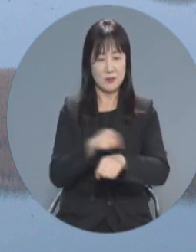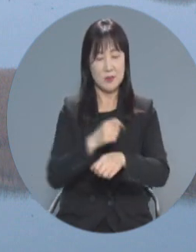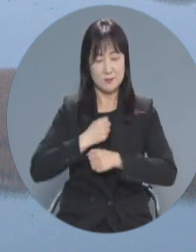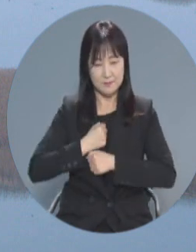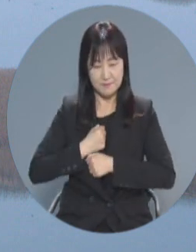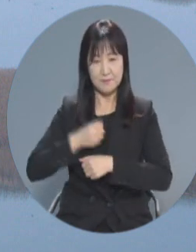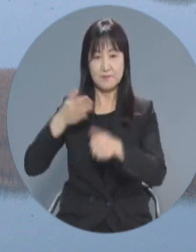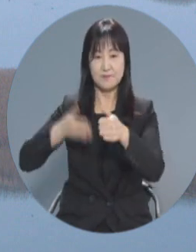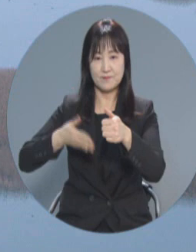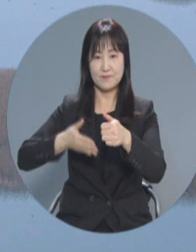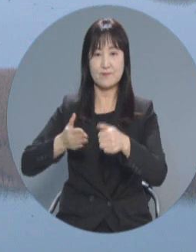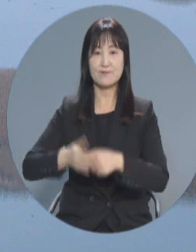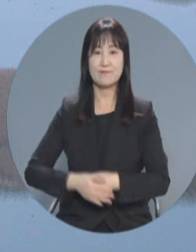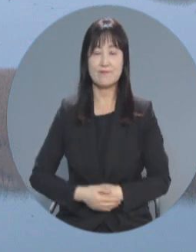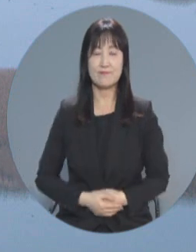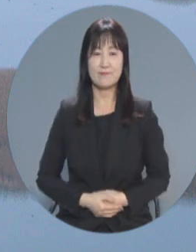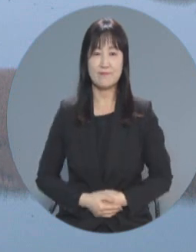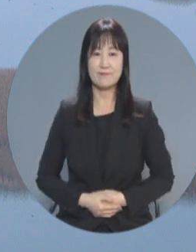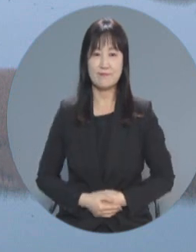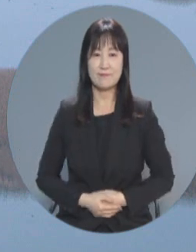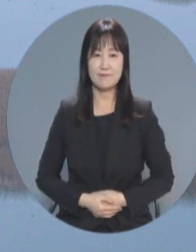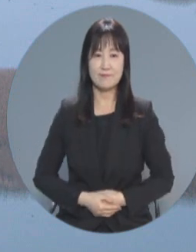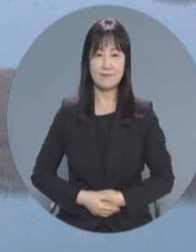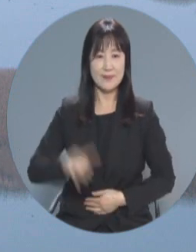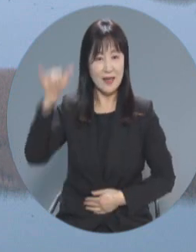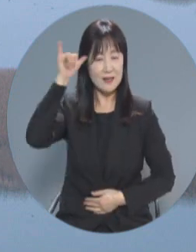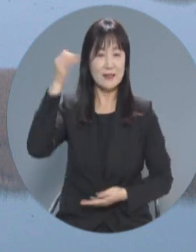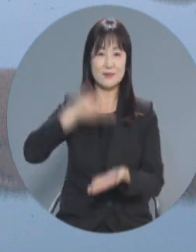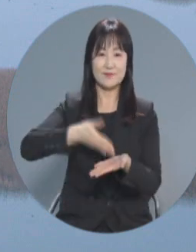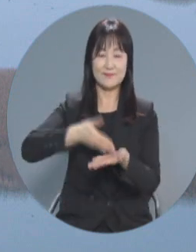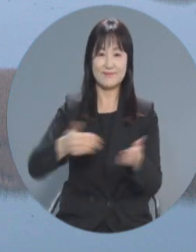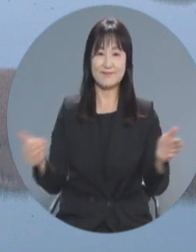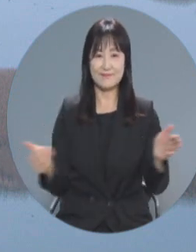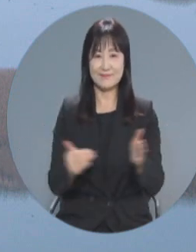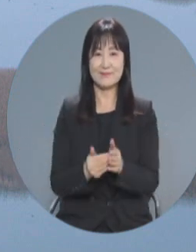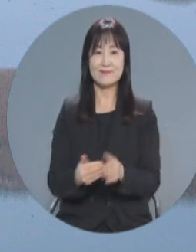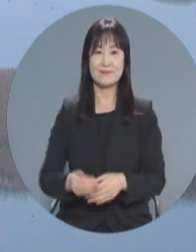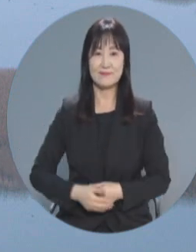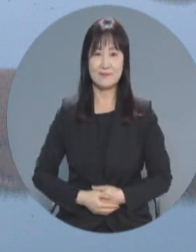화제의 각별히 주의하셔야겠습니다 지금까지 ai 날씨였습니다